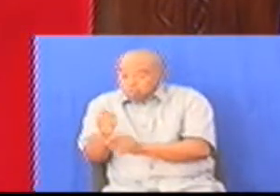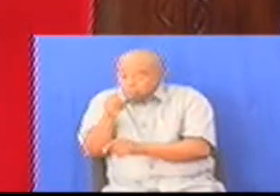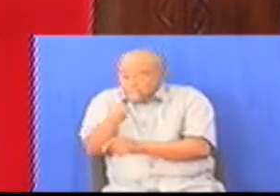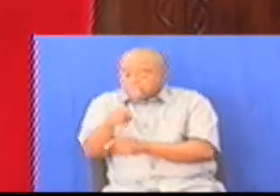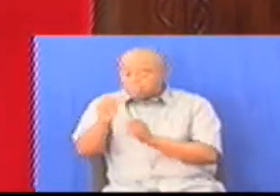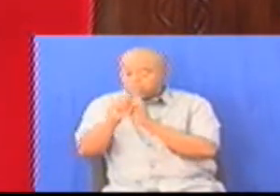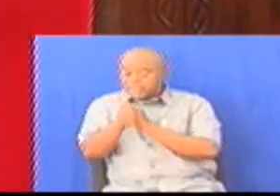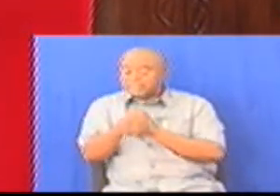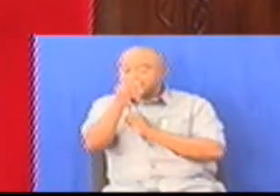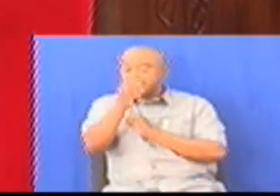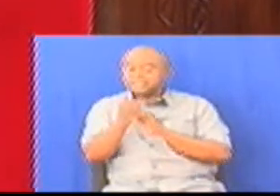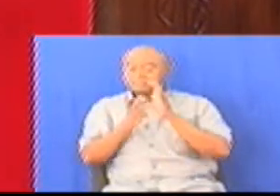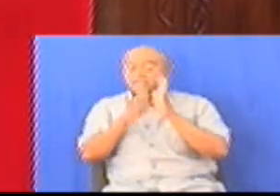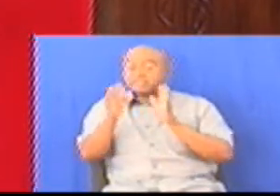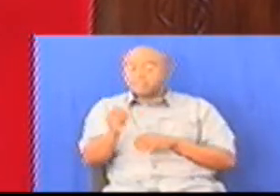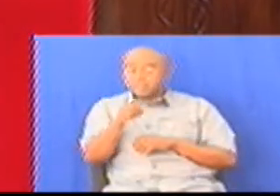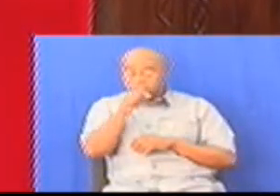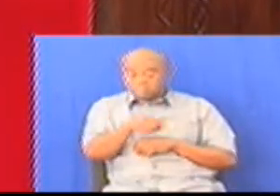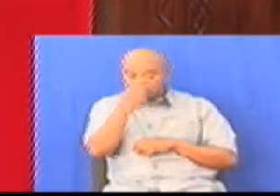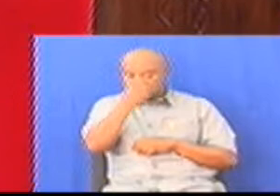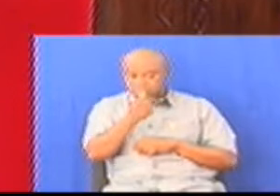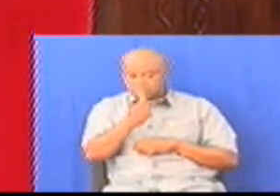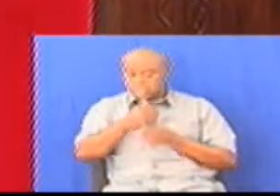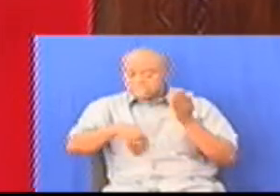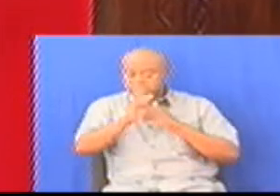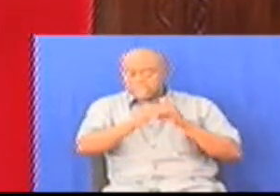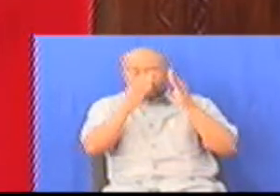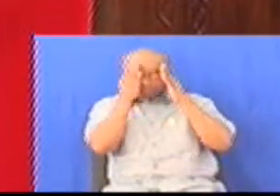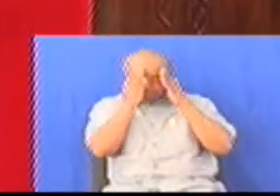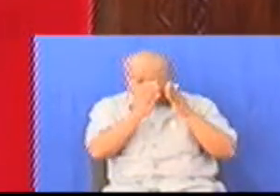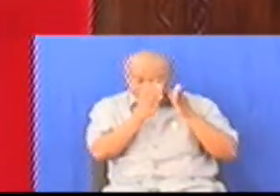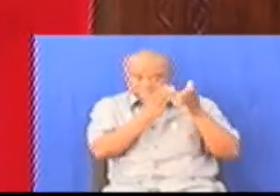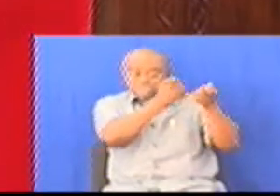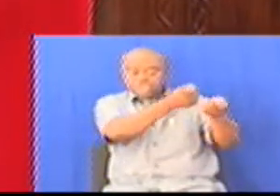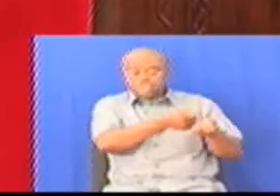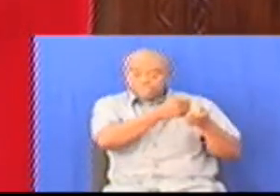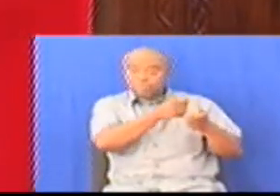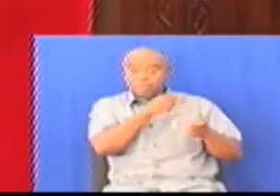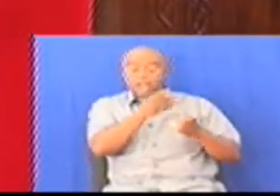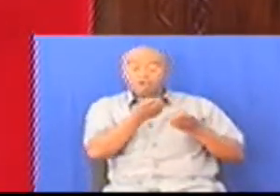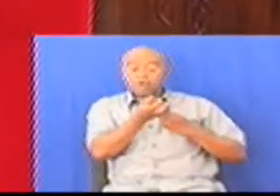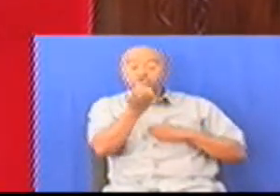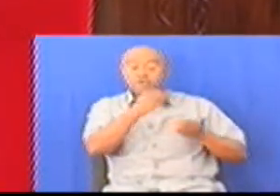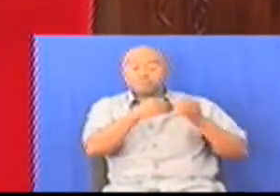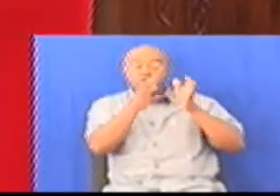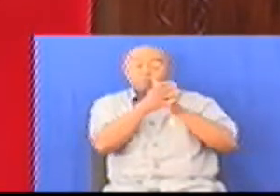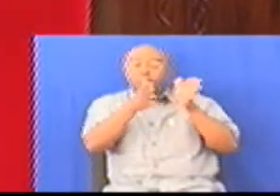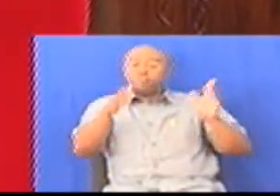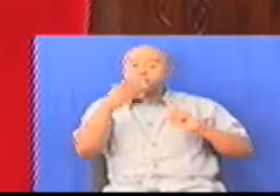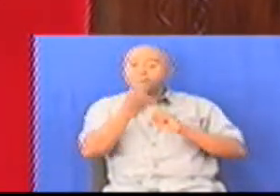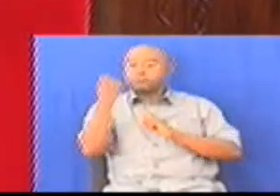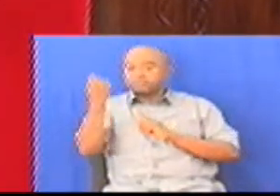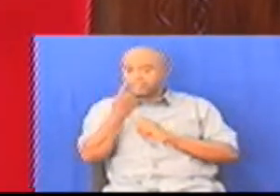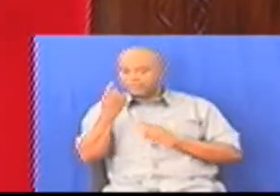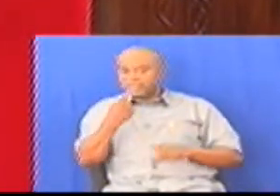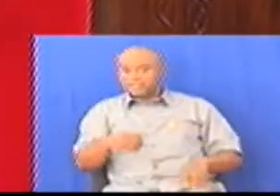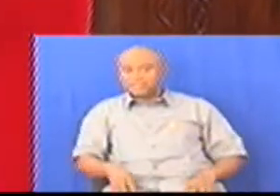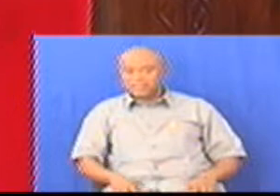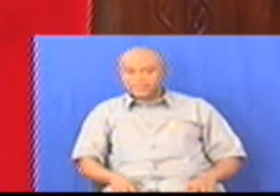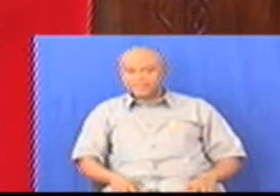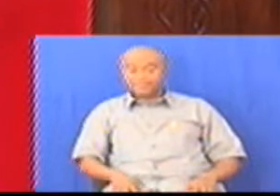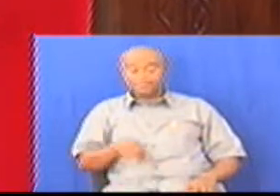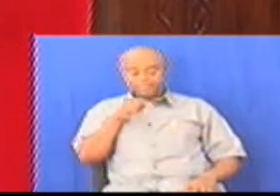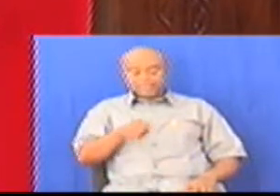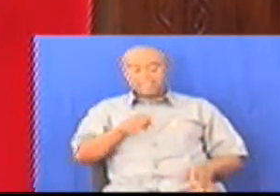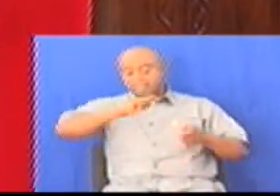80% ya Watanzania wanaojishughulisha na kilimo ambao ndio wenye mchango mkubwa kwa pato la taifa unaotokana na shughuli za kilimo. Marekebisho